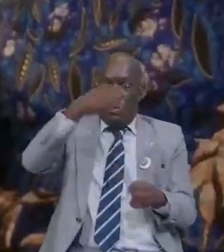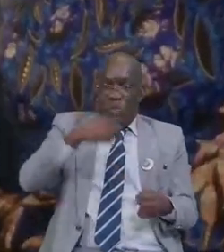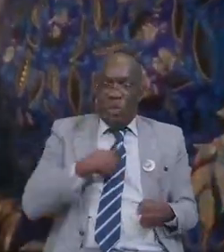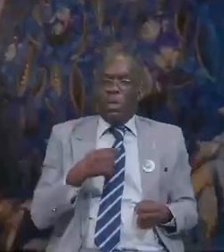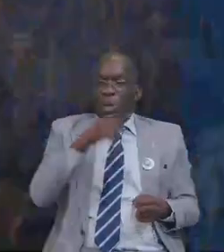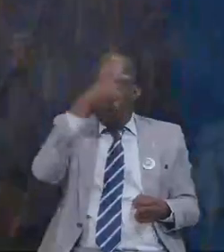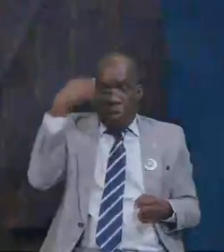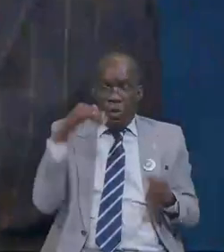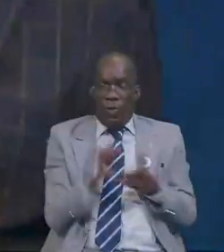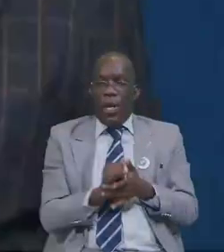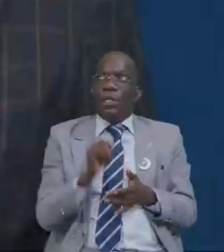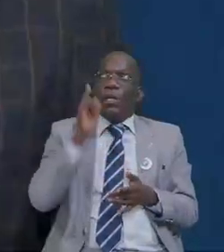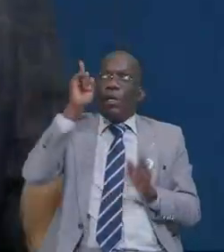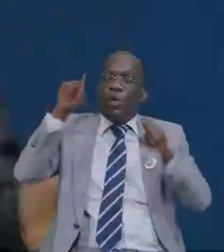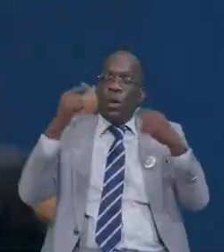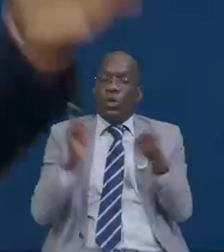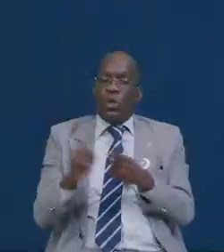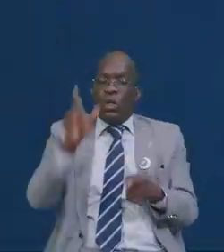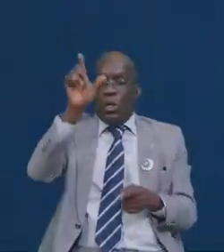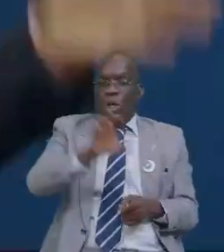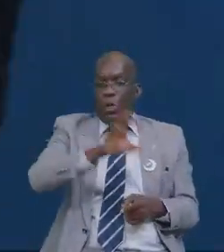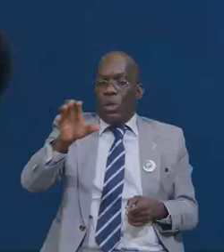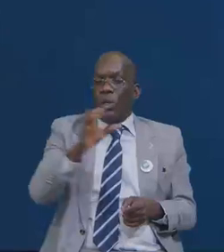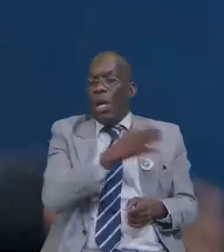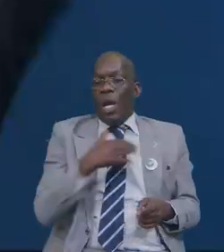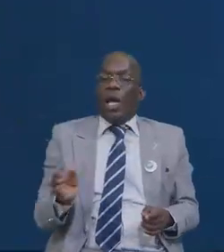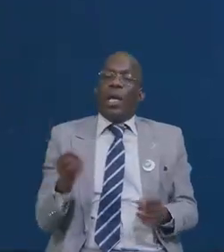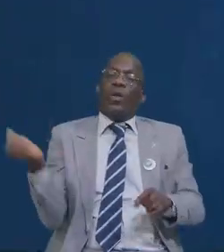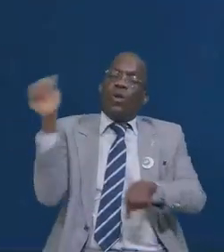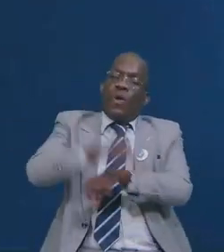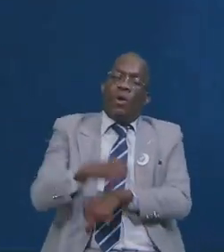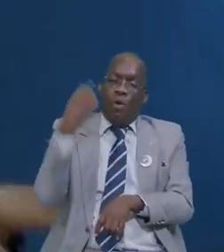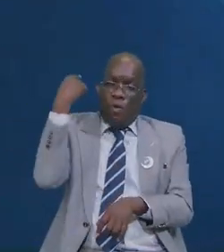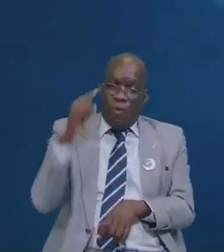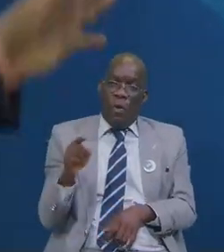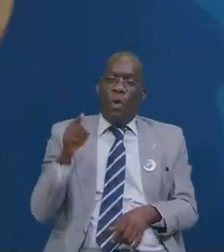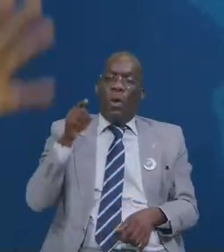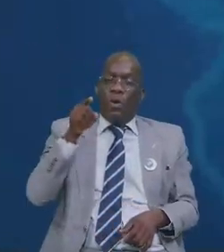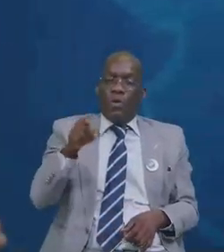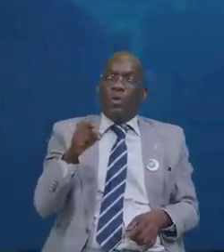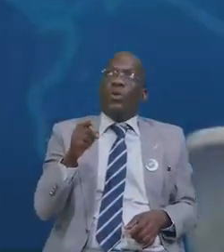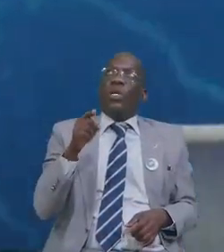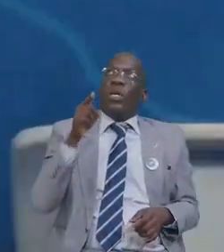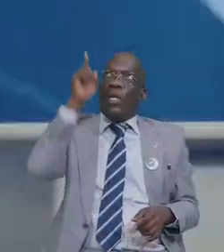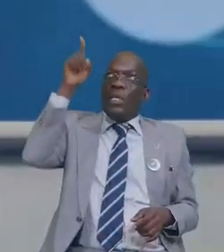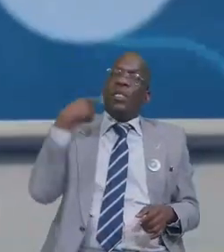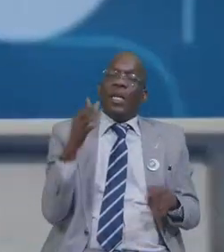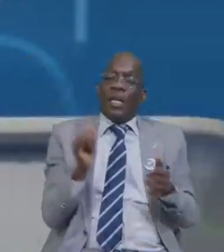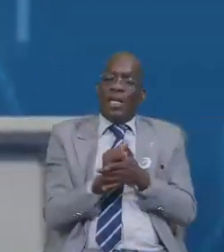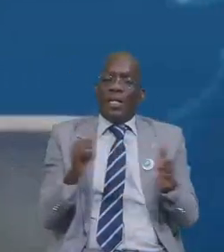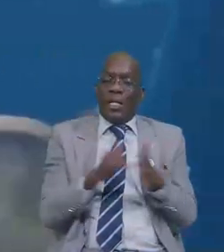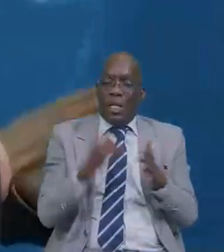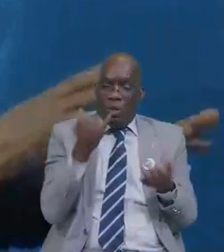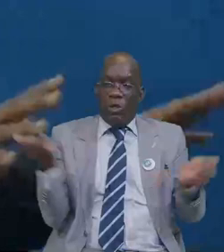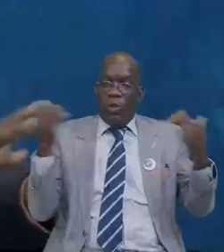Pour cela, donc, il est allé à la croix et il est venu pour toi. Il dit, tout est accompli. Ta condamnation